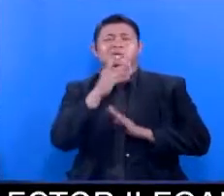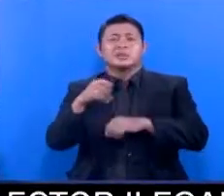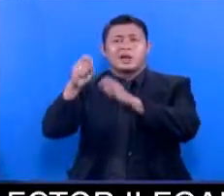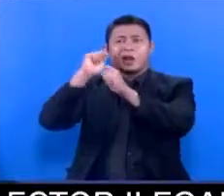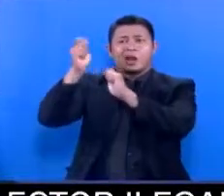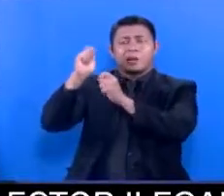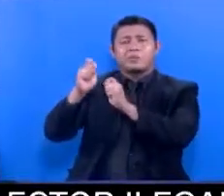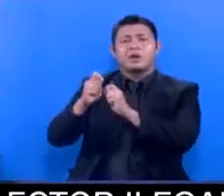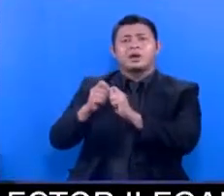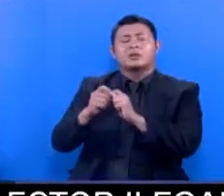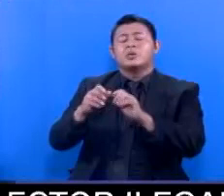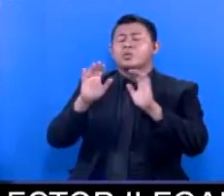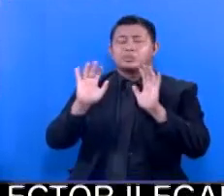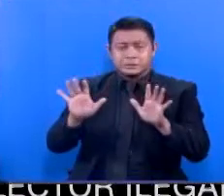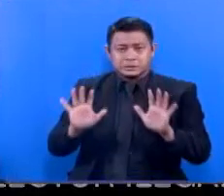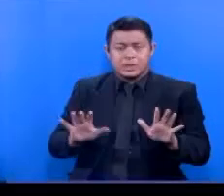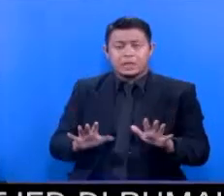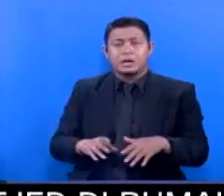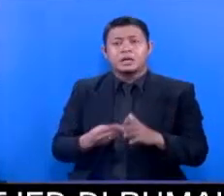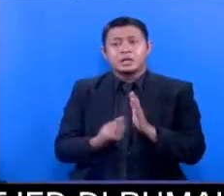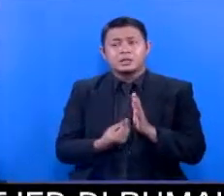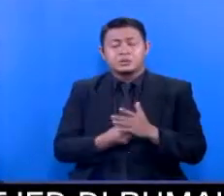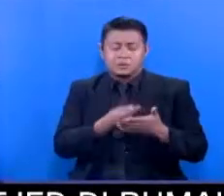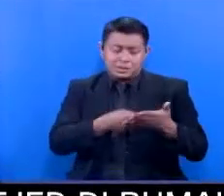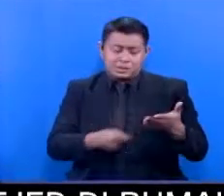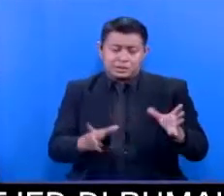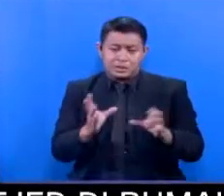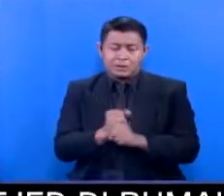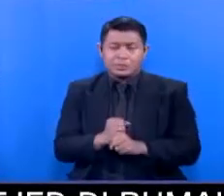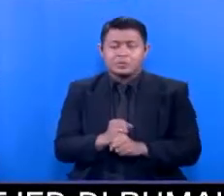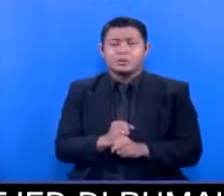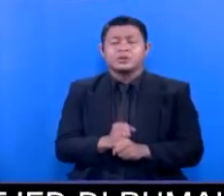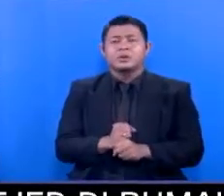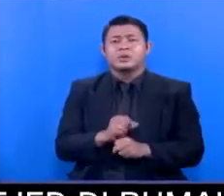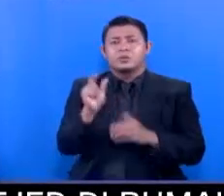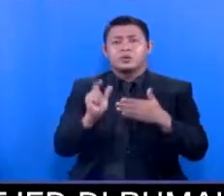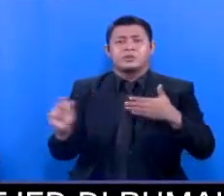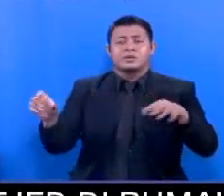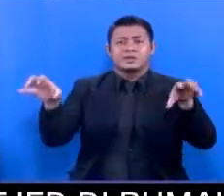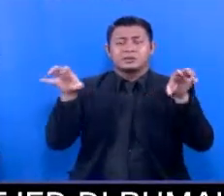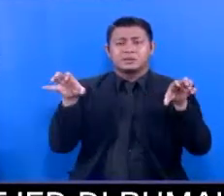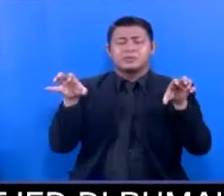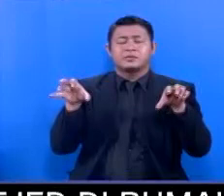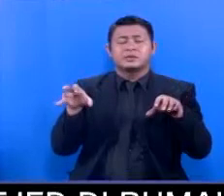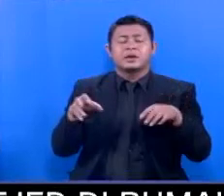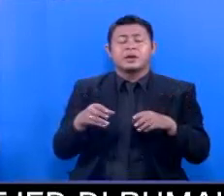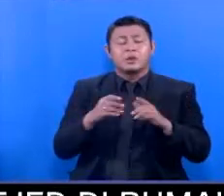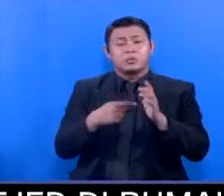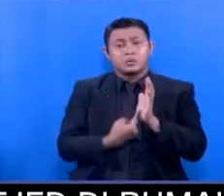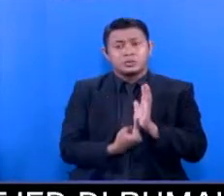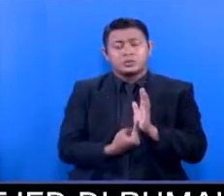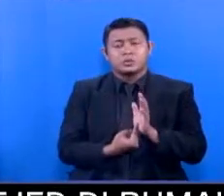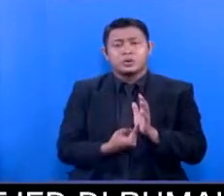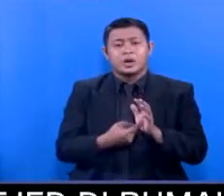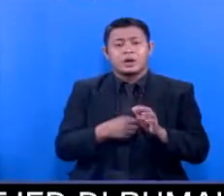Lebaran masih cukup besar. Hal ini terbukti dari data yang dihimpun tim Mahadata Universitas Indonesia dan Facebook yang menunjukkan